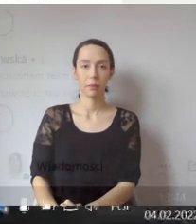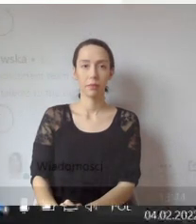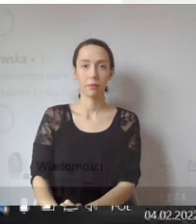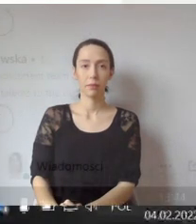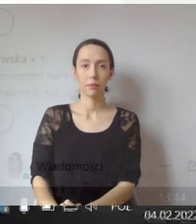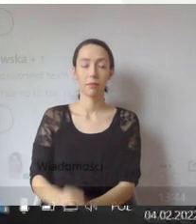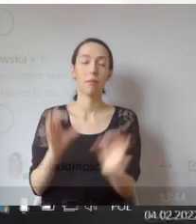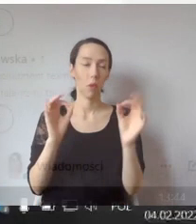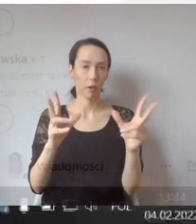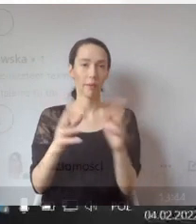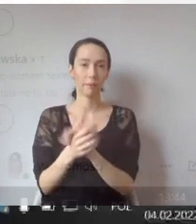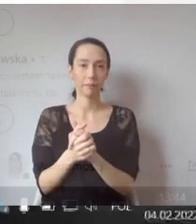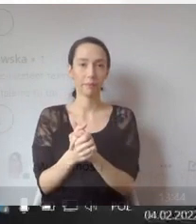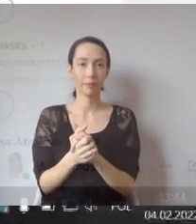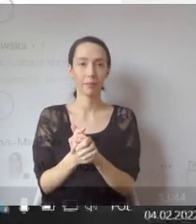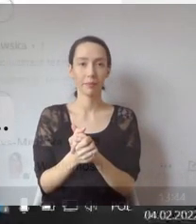OK.